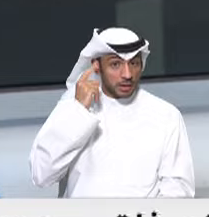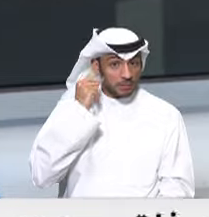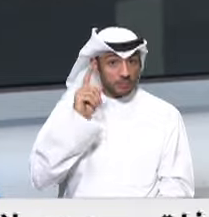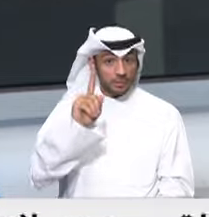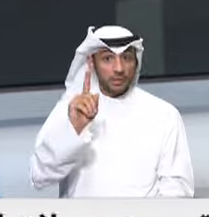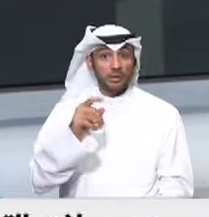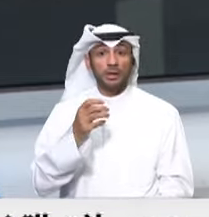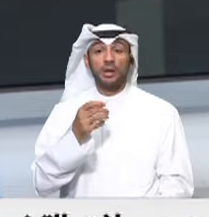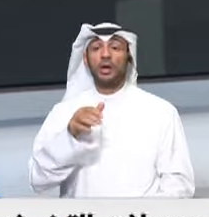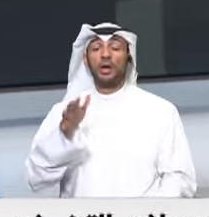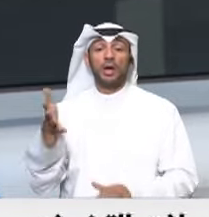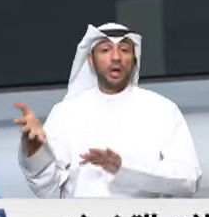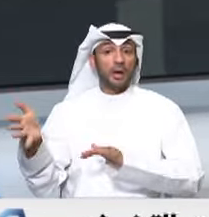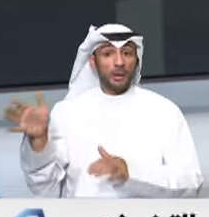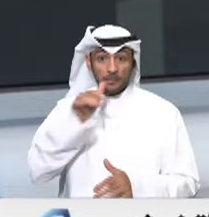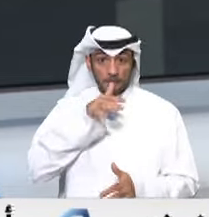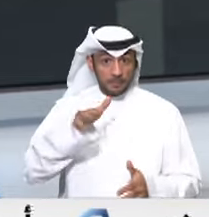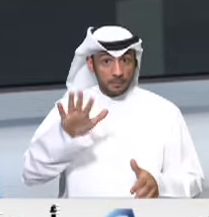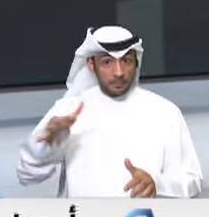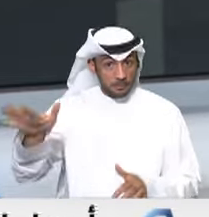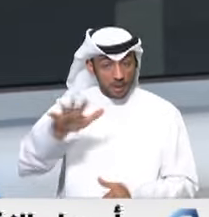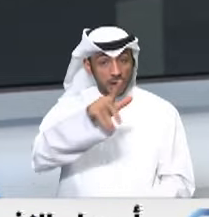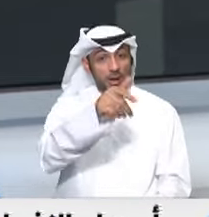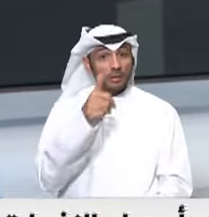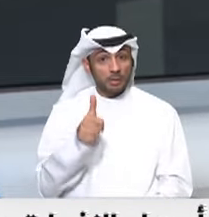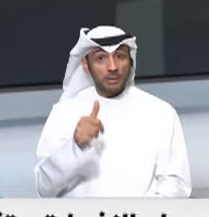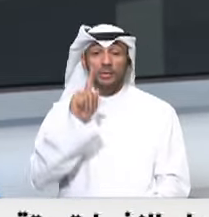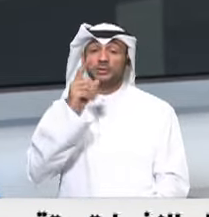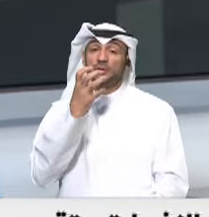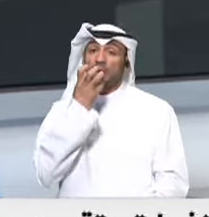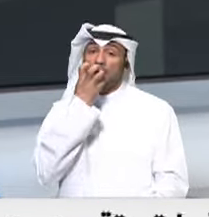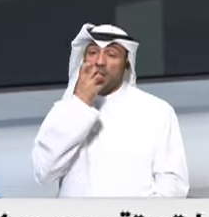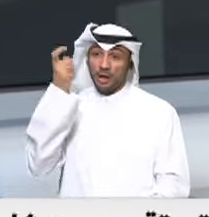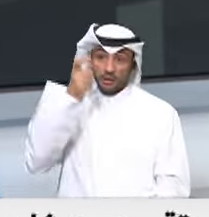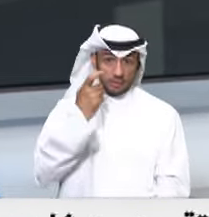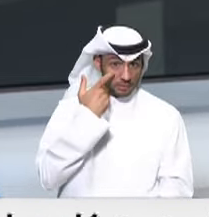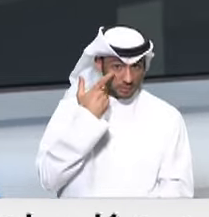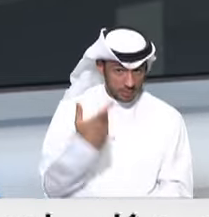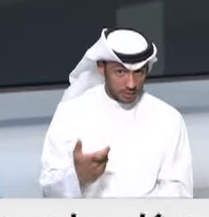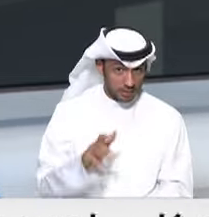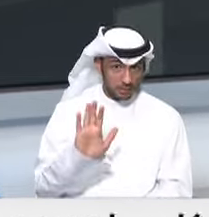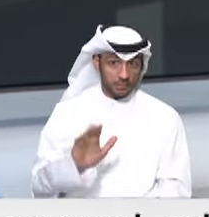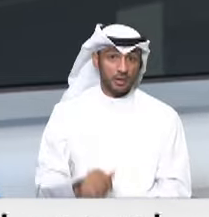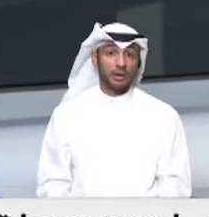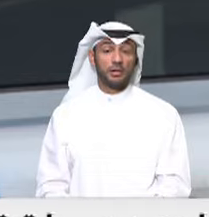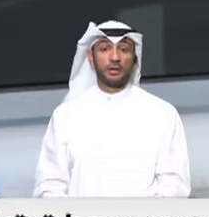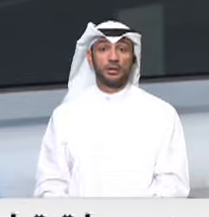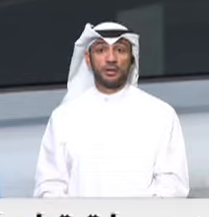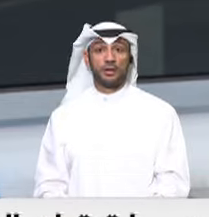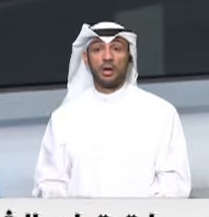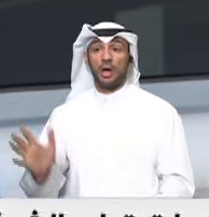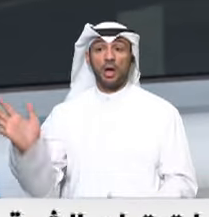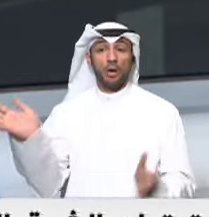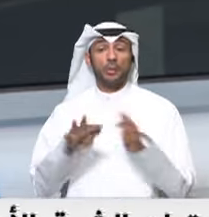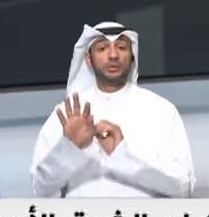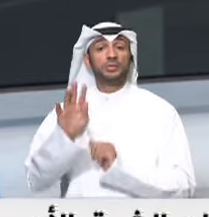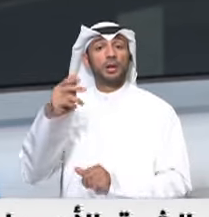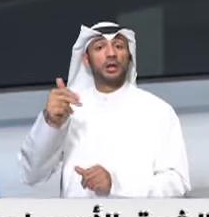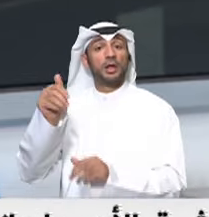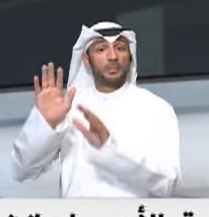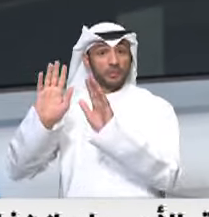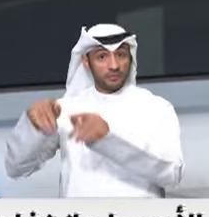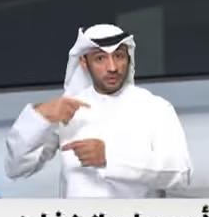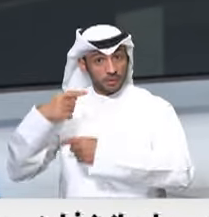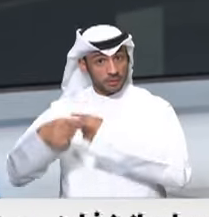لكنها حاره الظهر تجنبه 49 العظمى والصغرى 33 والهوا الكوس تدريجيا يقلب الى شمالي غربي خفيف الى معتدل من 12 الى